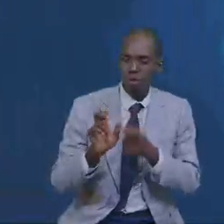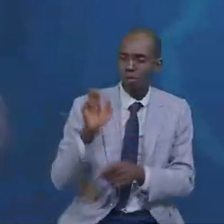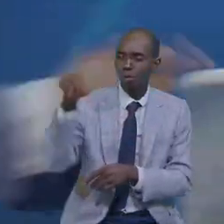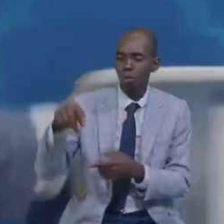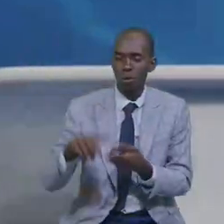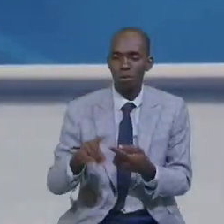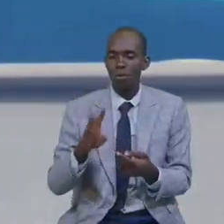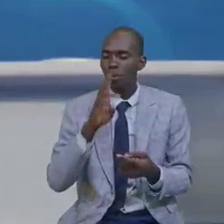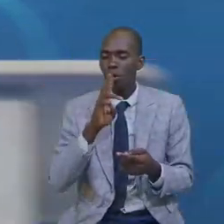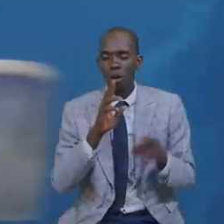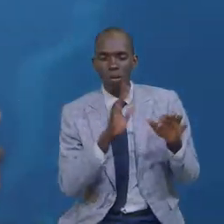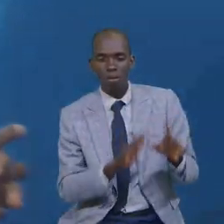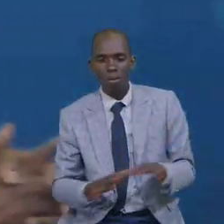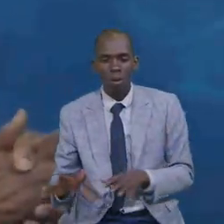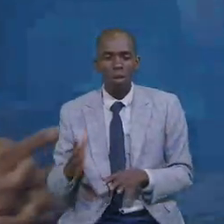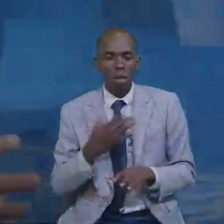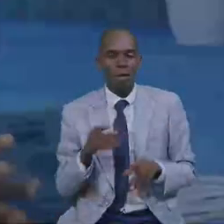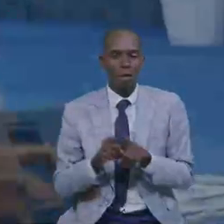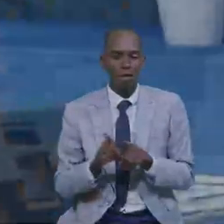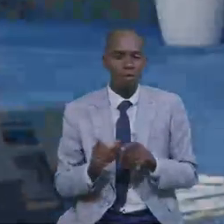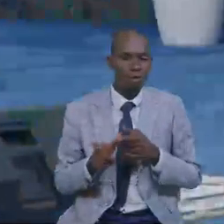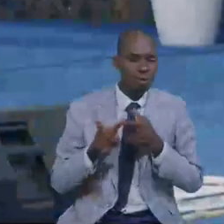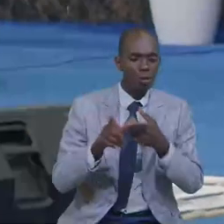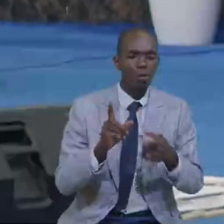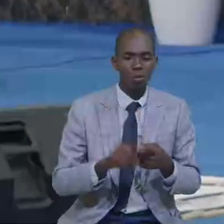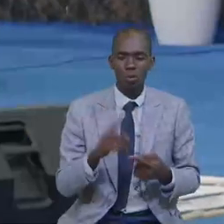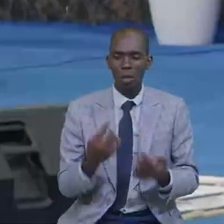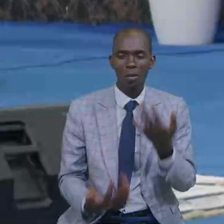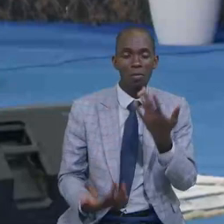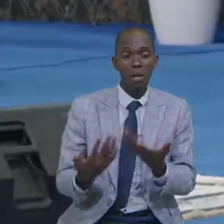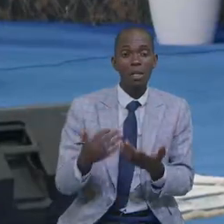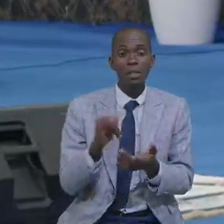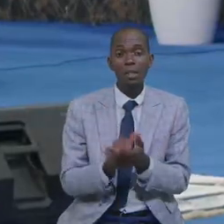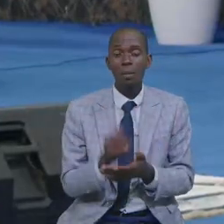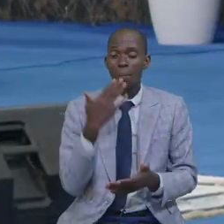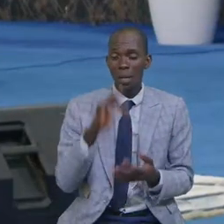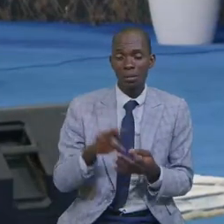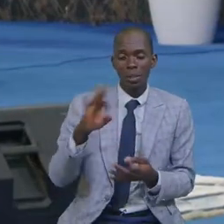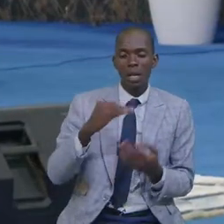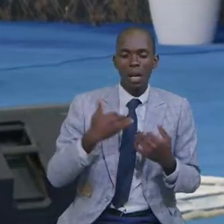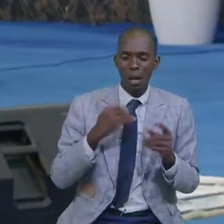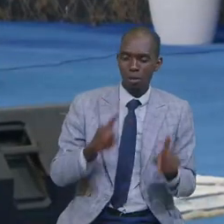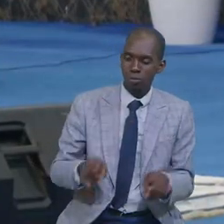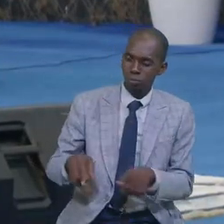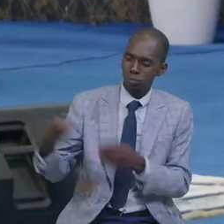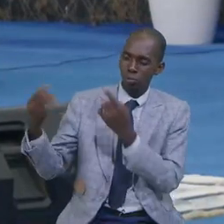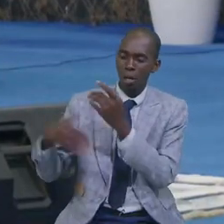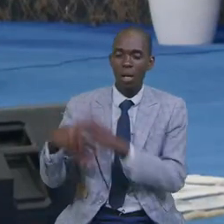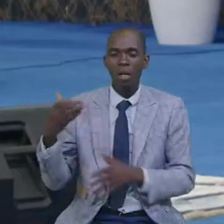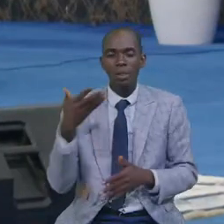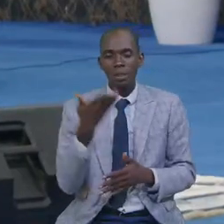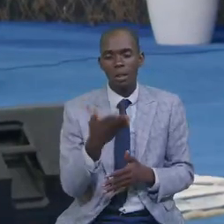courir à tomber dans l'eau ne craignant rien à tomber dans le feu sans rien craindre ce mauvais esprit était déjà sorti